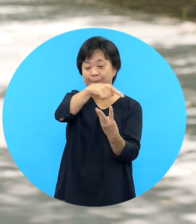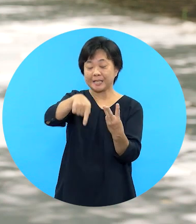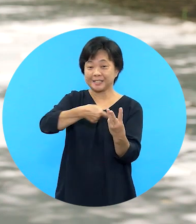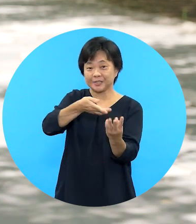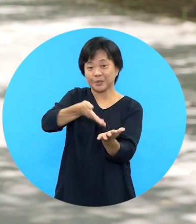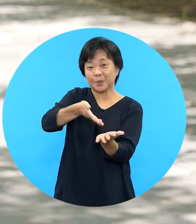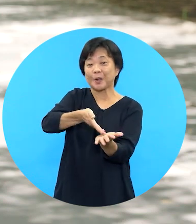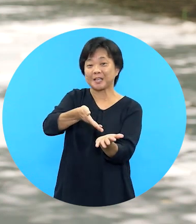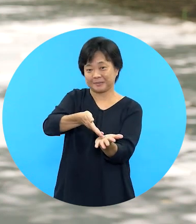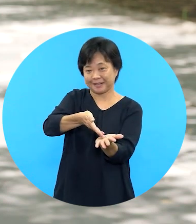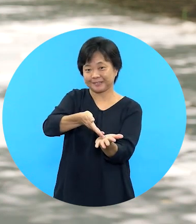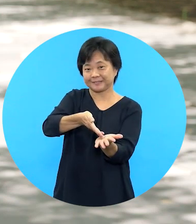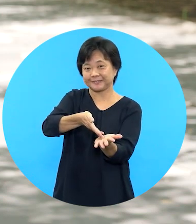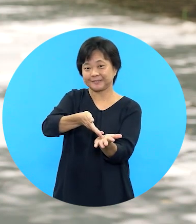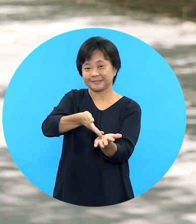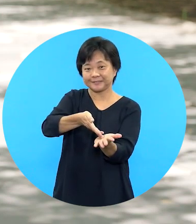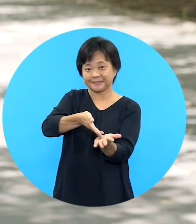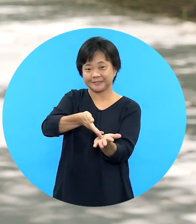ップし紹介します。